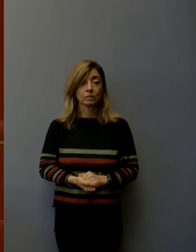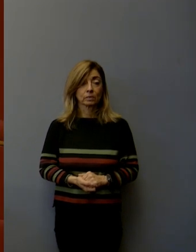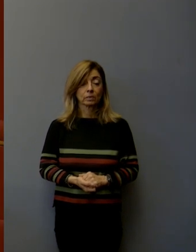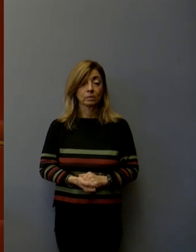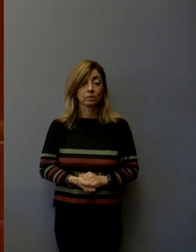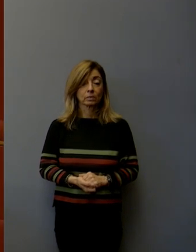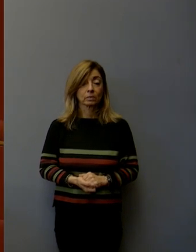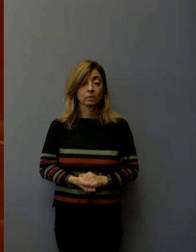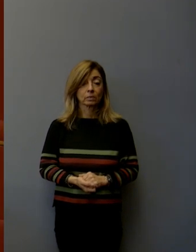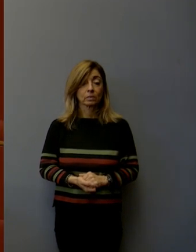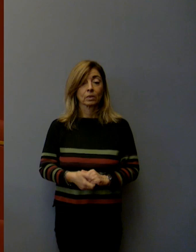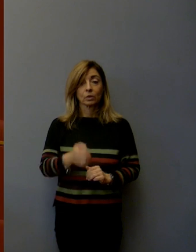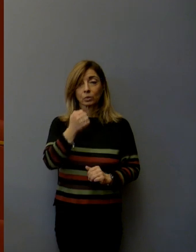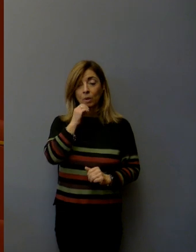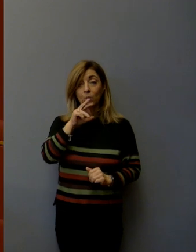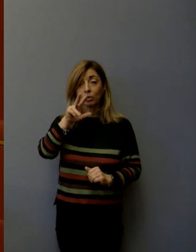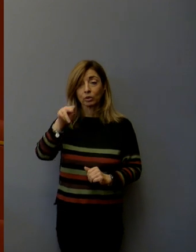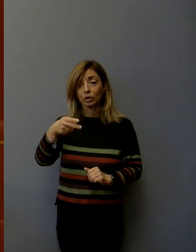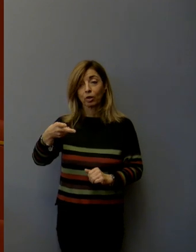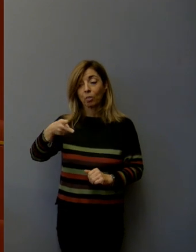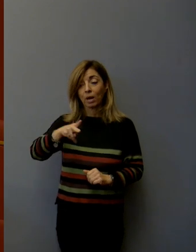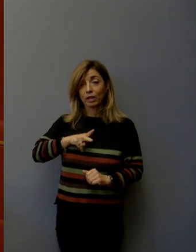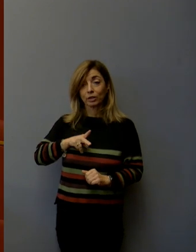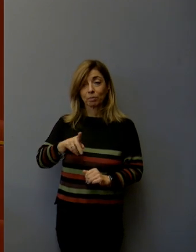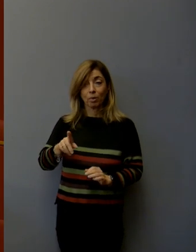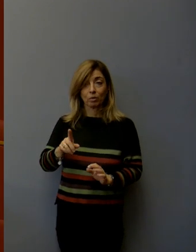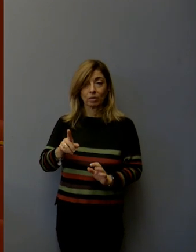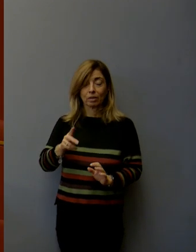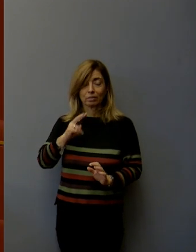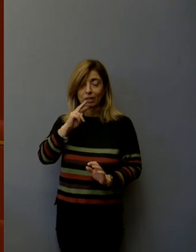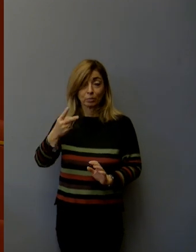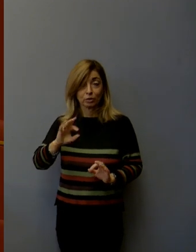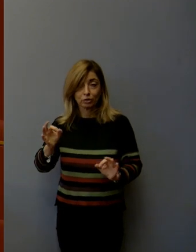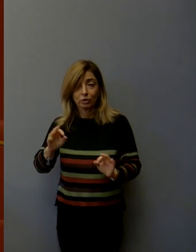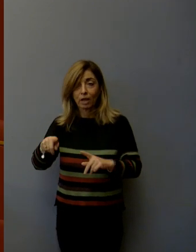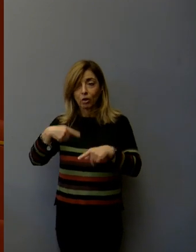posso dire che non posso rispondere al telefono così non mi chiamano per 50 volte grazie